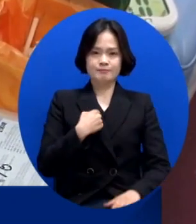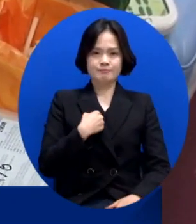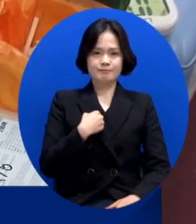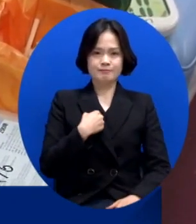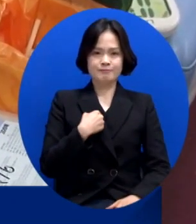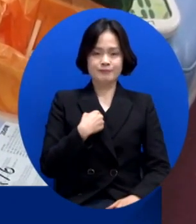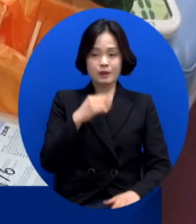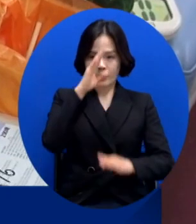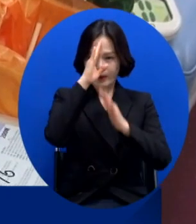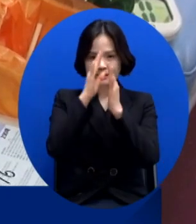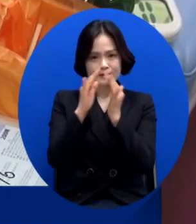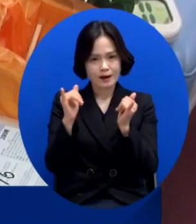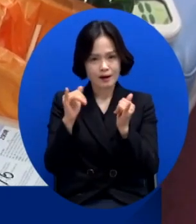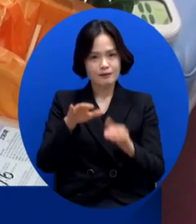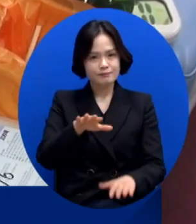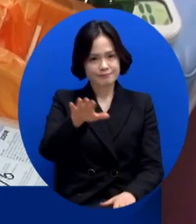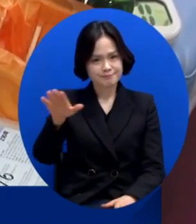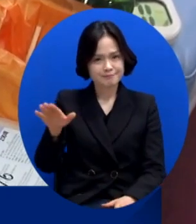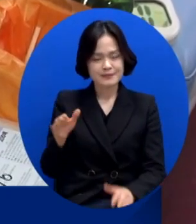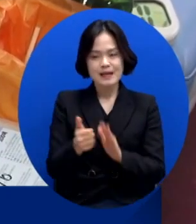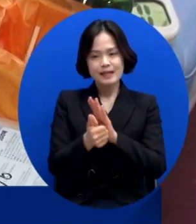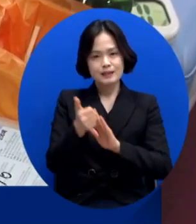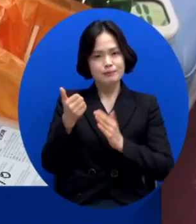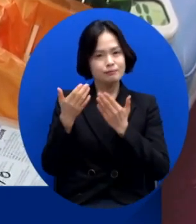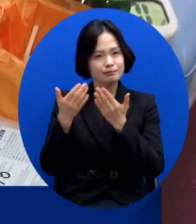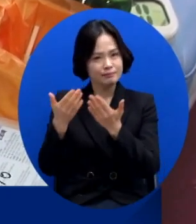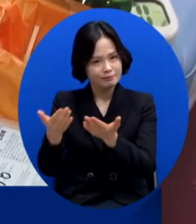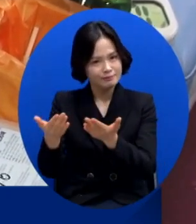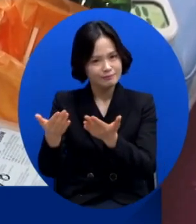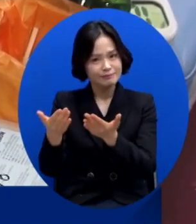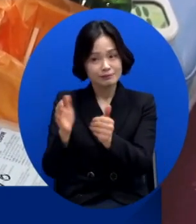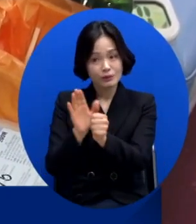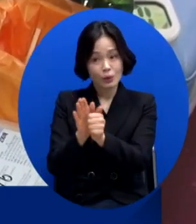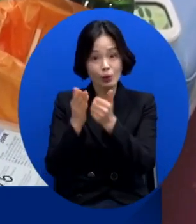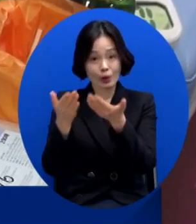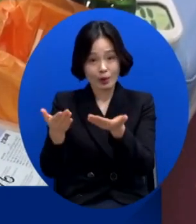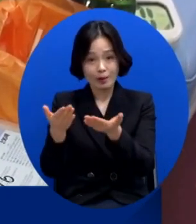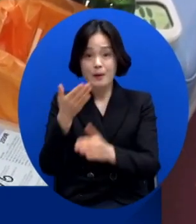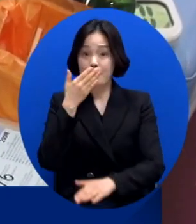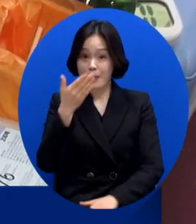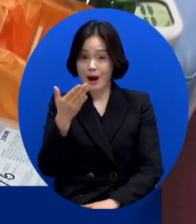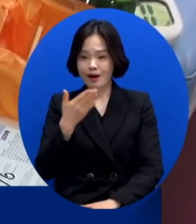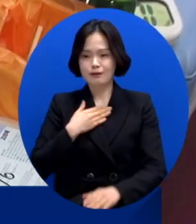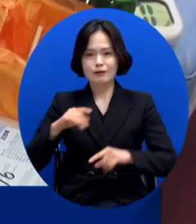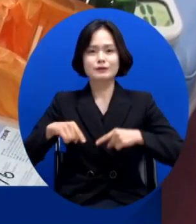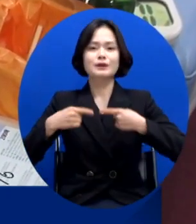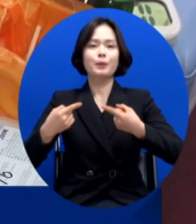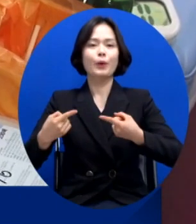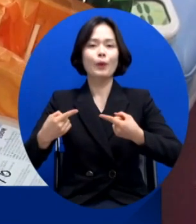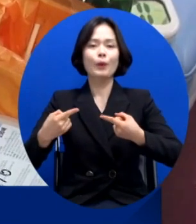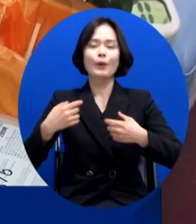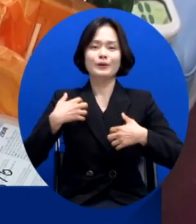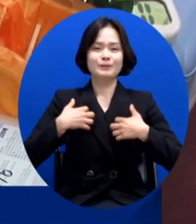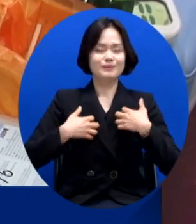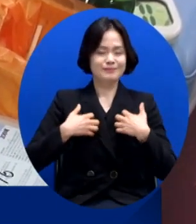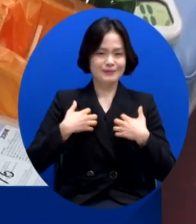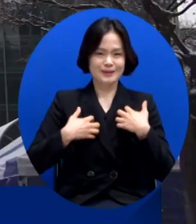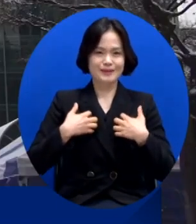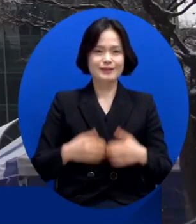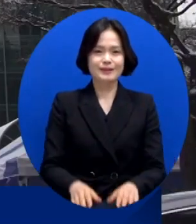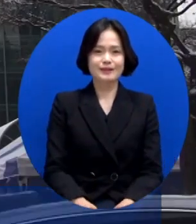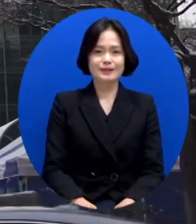또 아픈 분 에게 희망을 주고 팔 수 있는 도움을 주는 일에 참여하게 되서 너무 기쁩니다